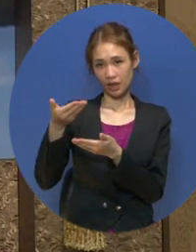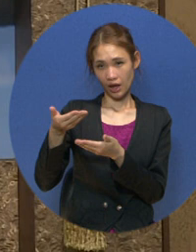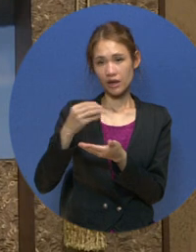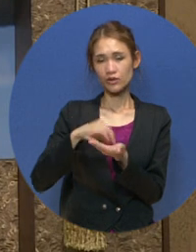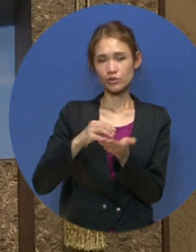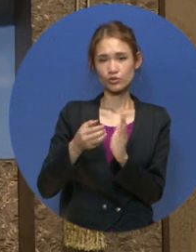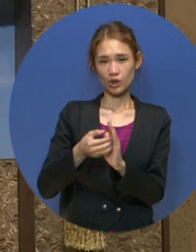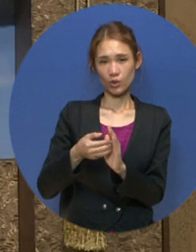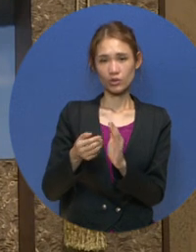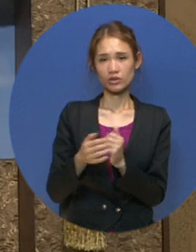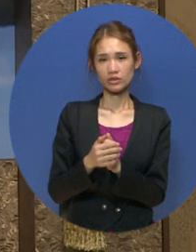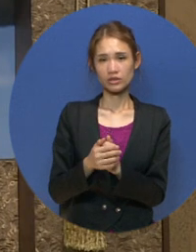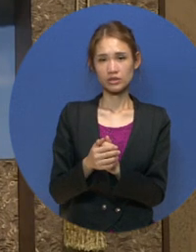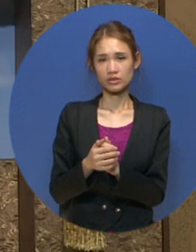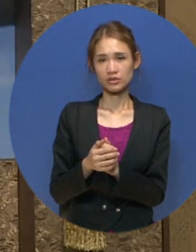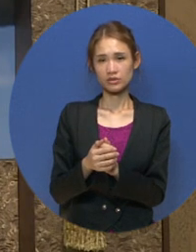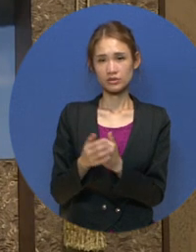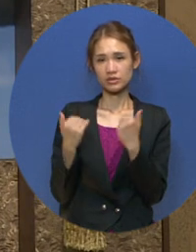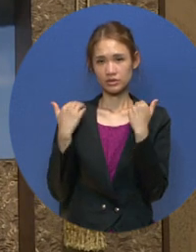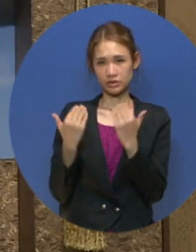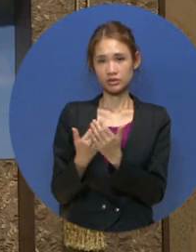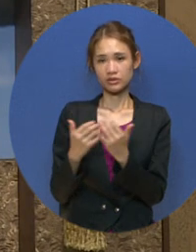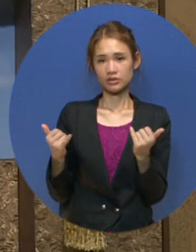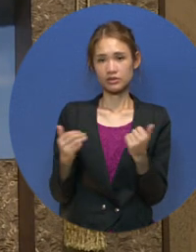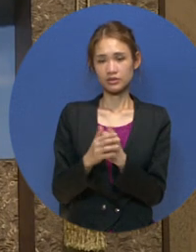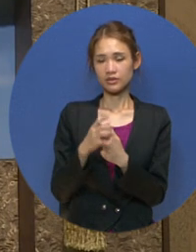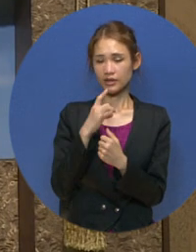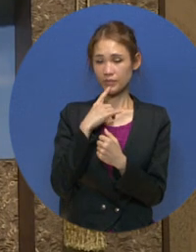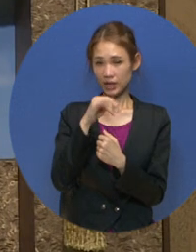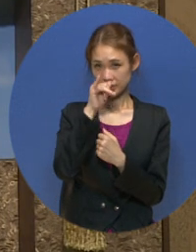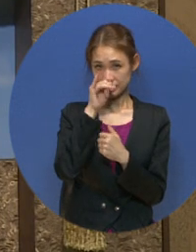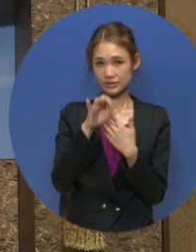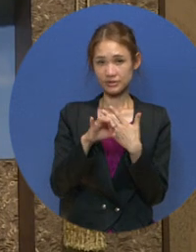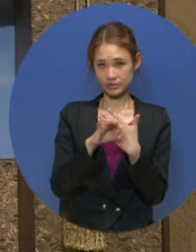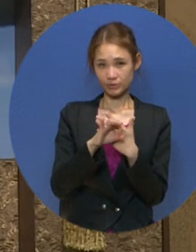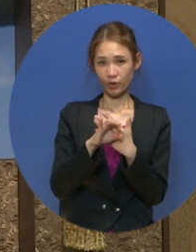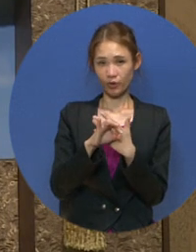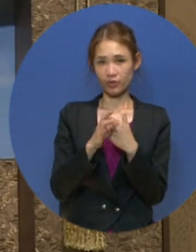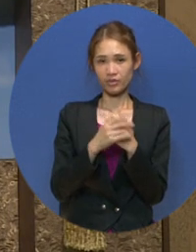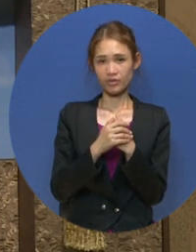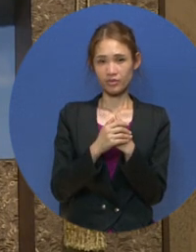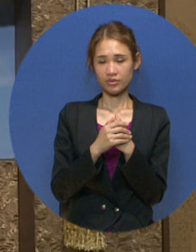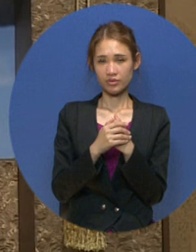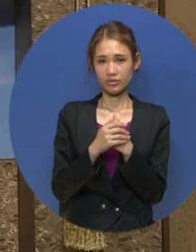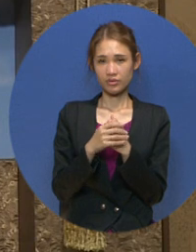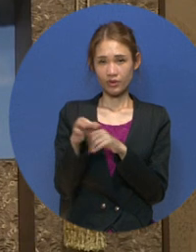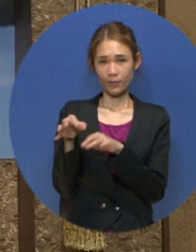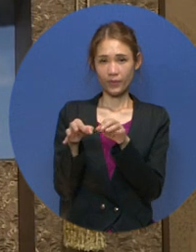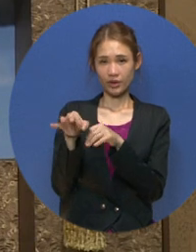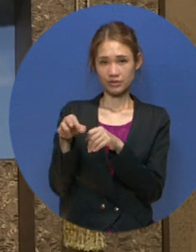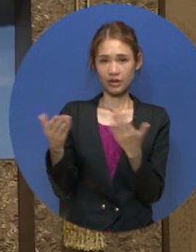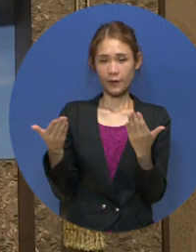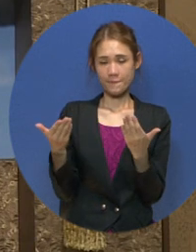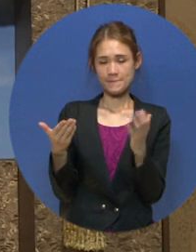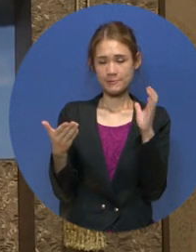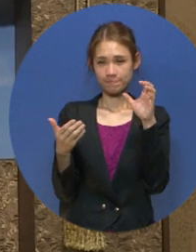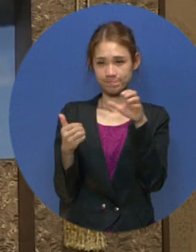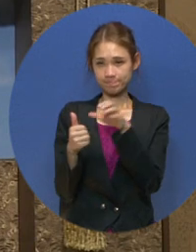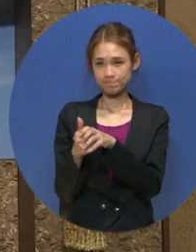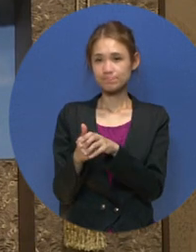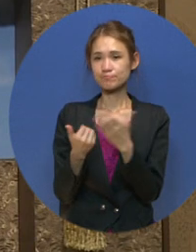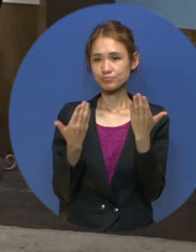정도의 이런 우리 숲 직원들이 계시면 네. 대부분 매장의 업무들을 다 소화하실 수